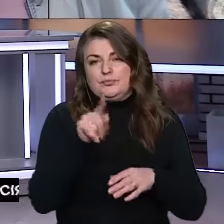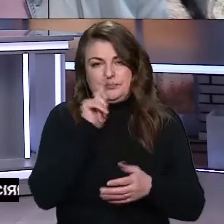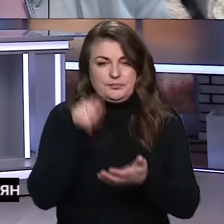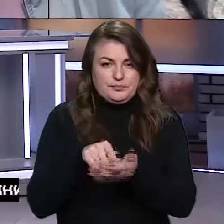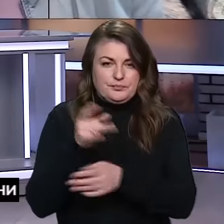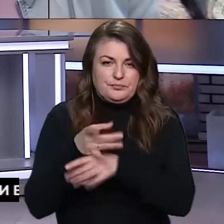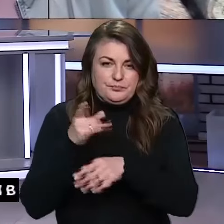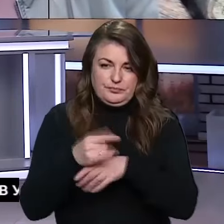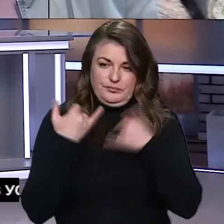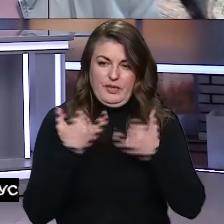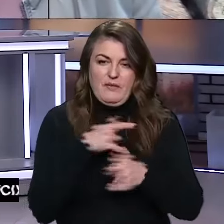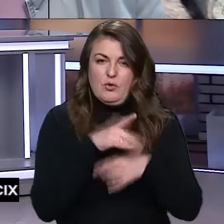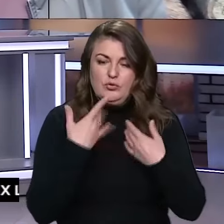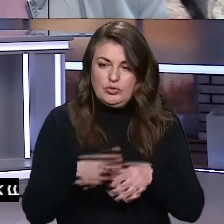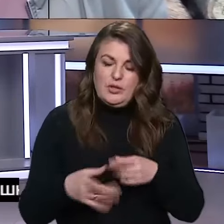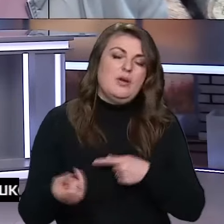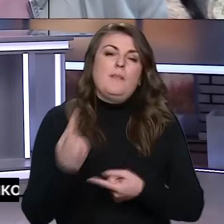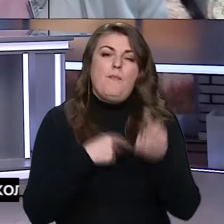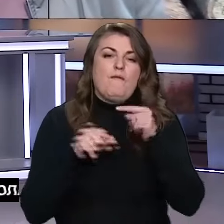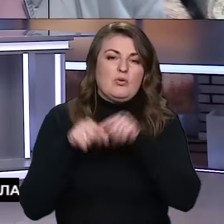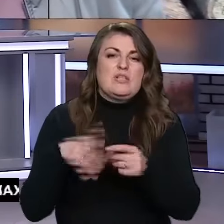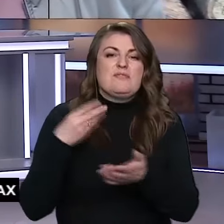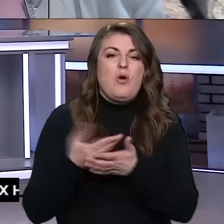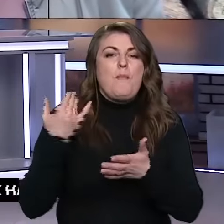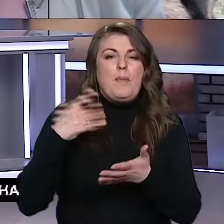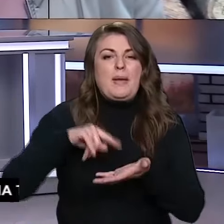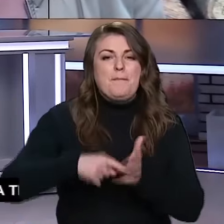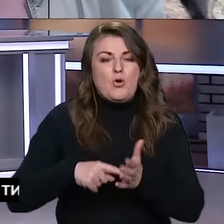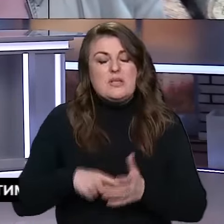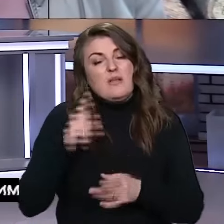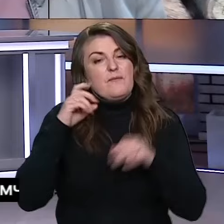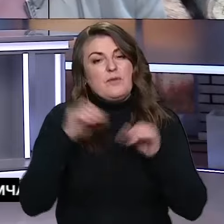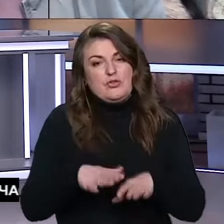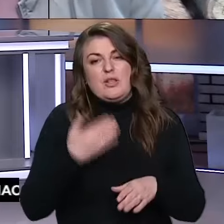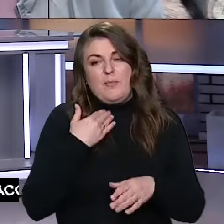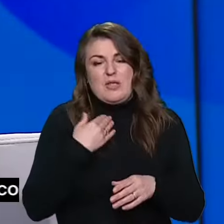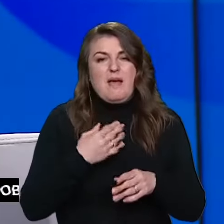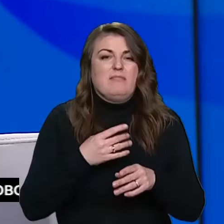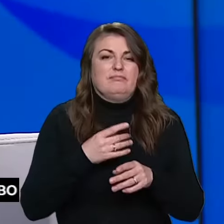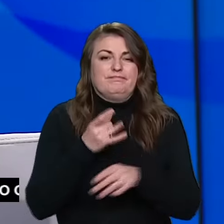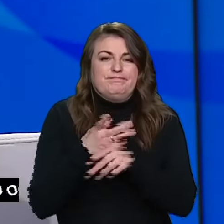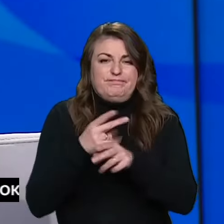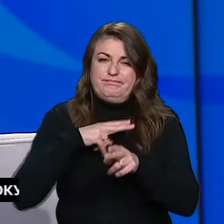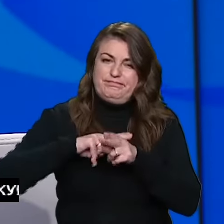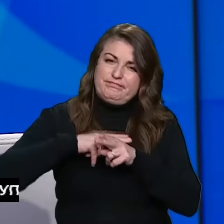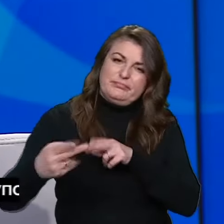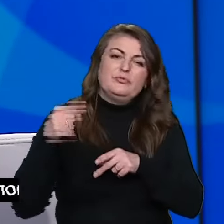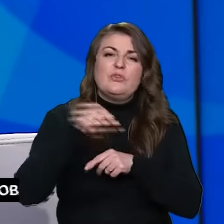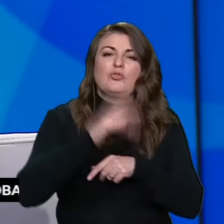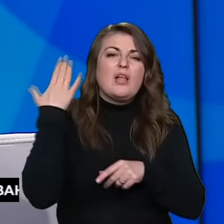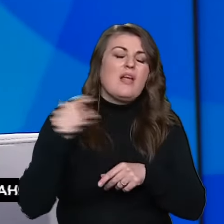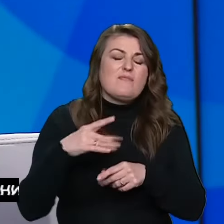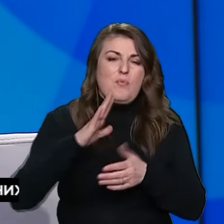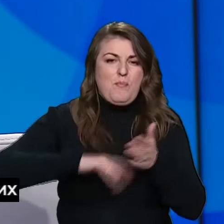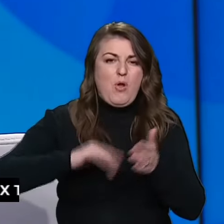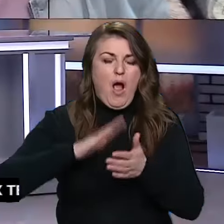сюди дострілювати. Зараз вони повернулися на свої попередні позиції, і тому вирішили, мабуть, відстріляти те, що тоді